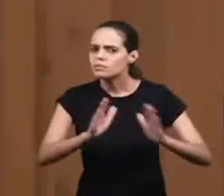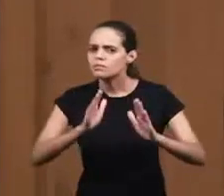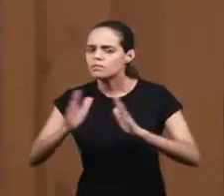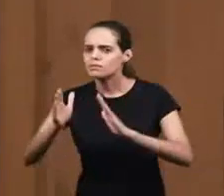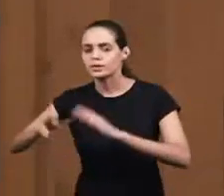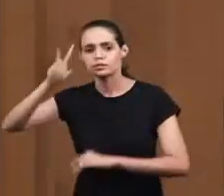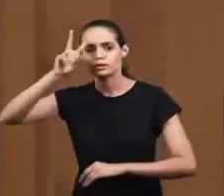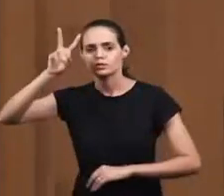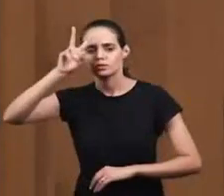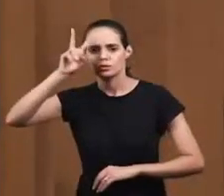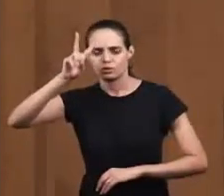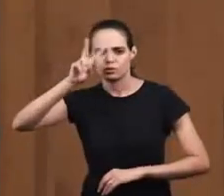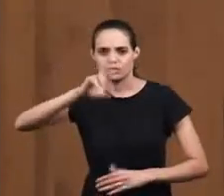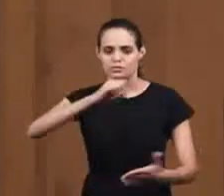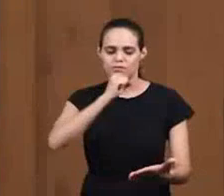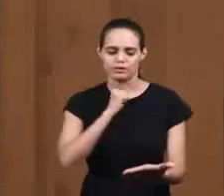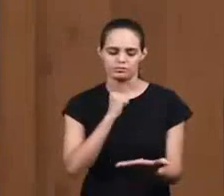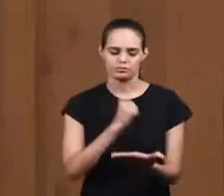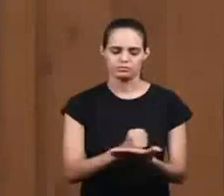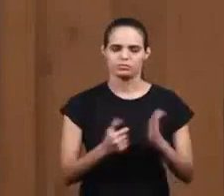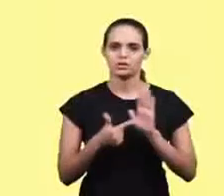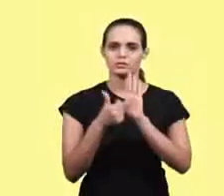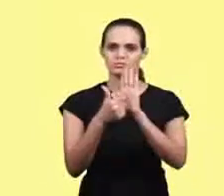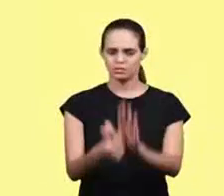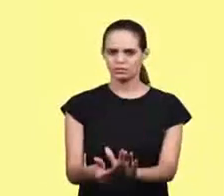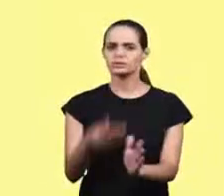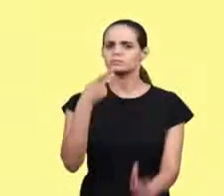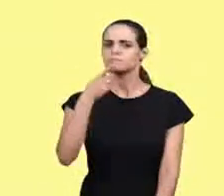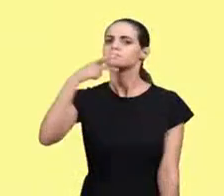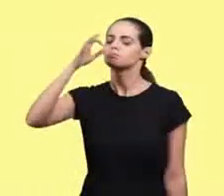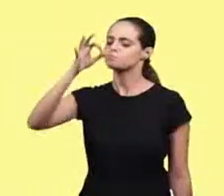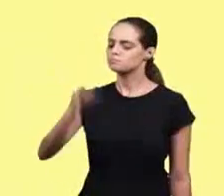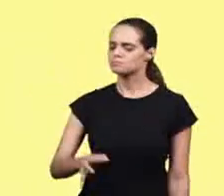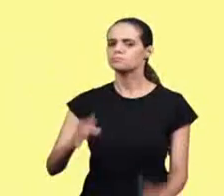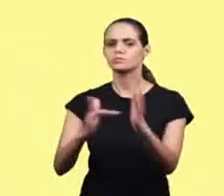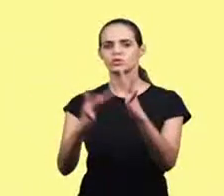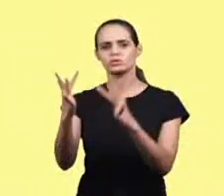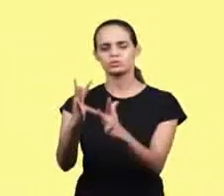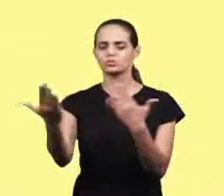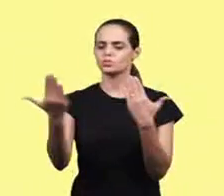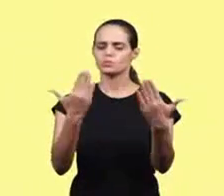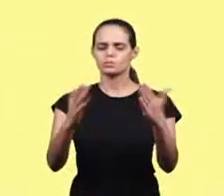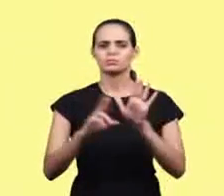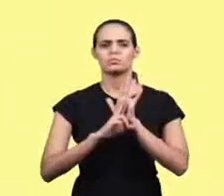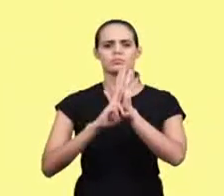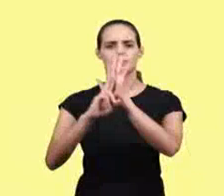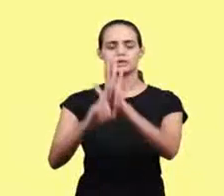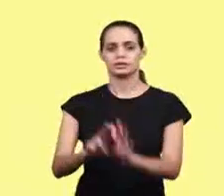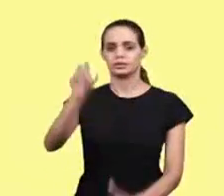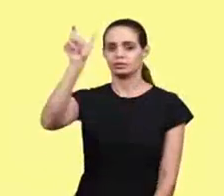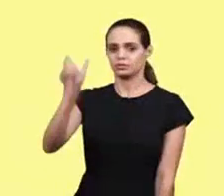Und deshalb können wir oft in seinen Geschichten im Alten Testament sagen, dass